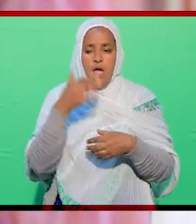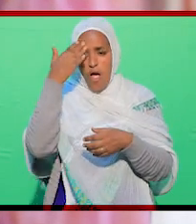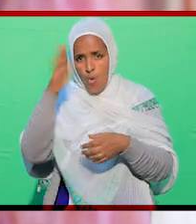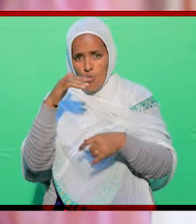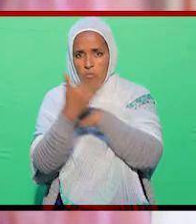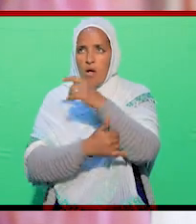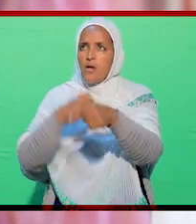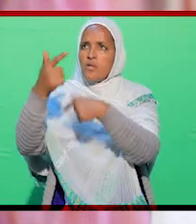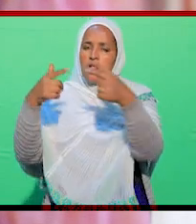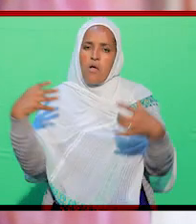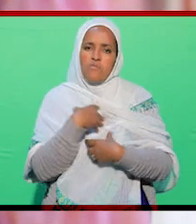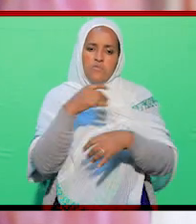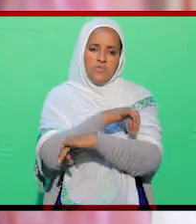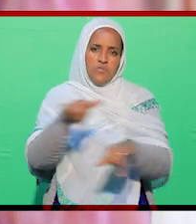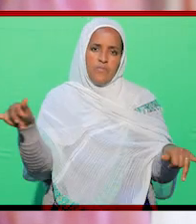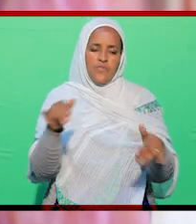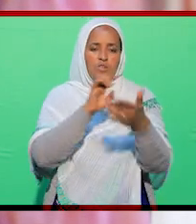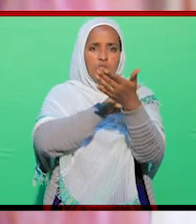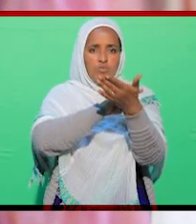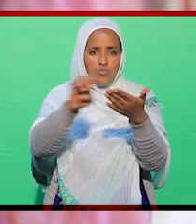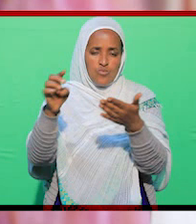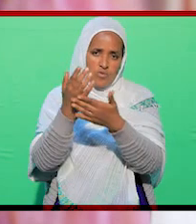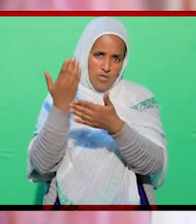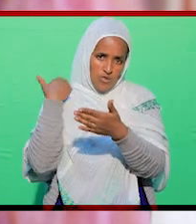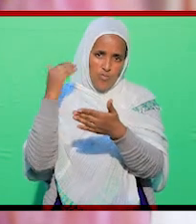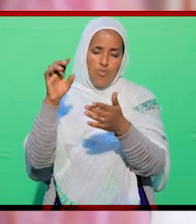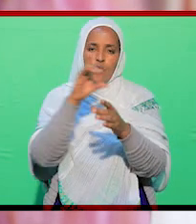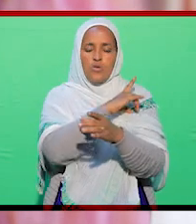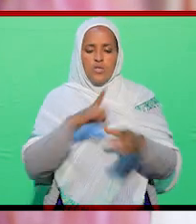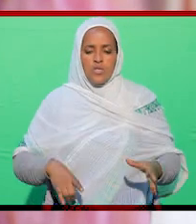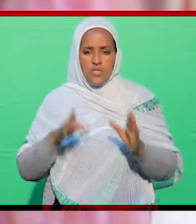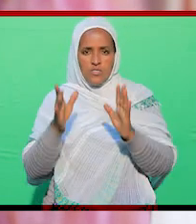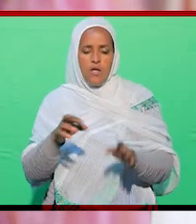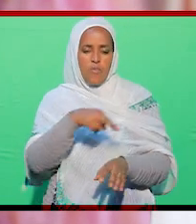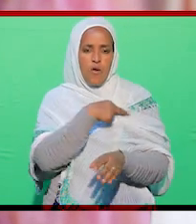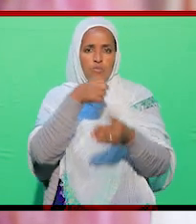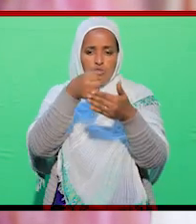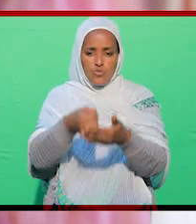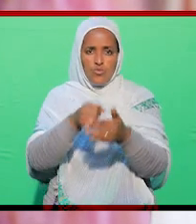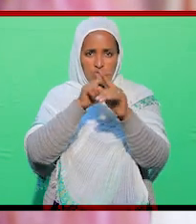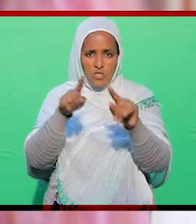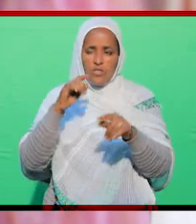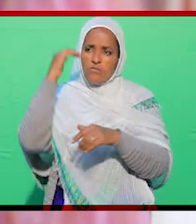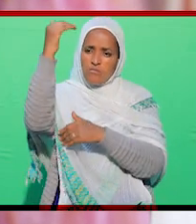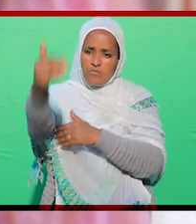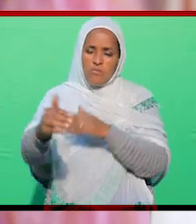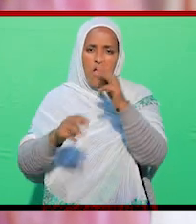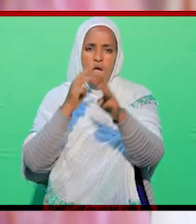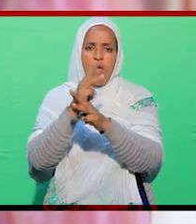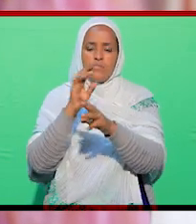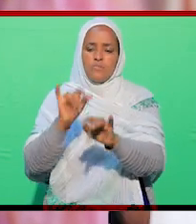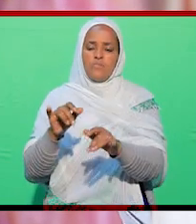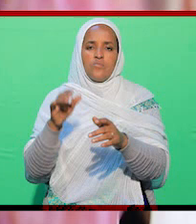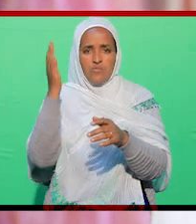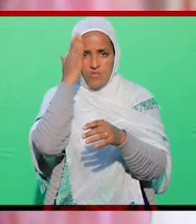ነው ሰው ሞትን የሚፈራው፣ ወደማያውቁት ሀገር ሲሄድ እንደሚያስፈራ። ቅዱሳን የቀደሙ ክርስቲያኖች በሃይማኖት የጸኑ